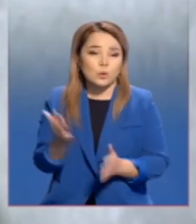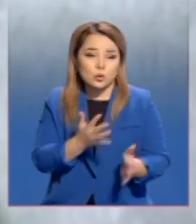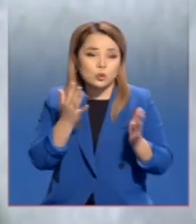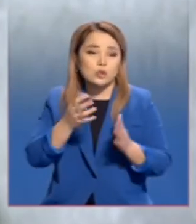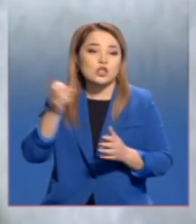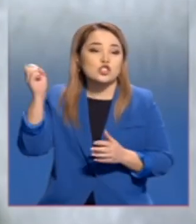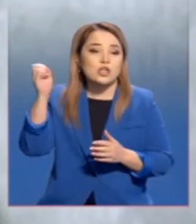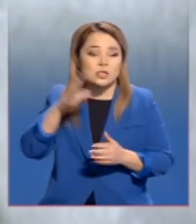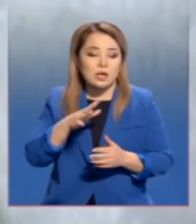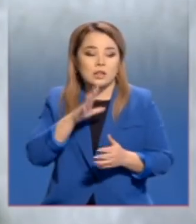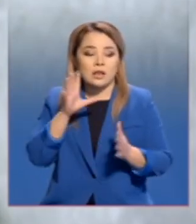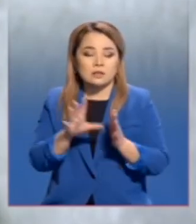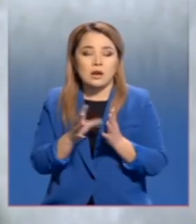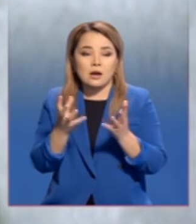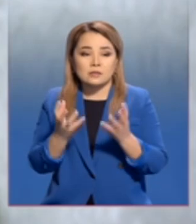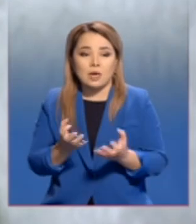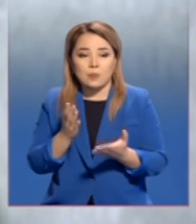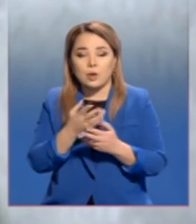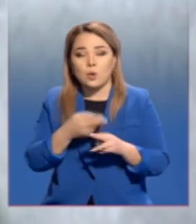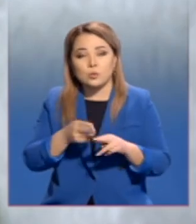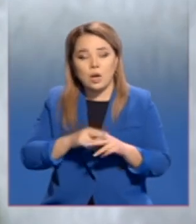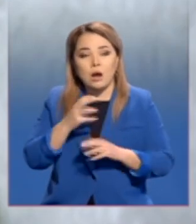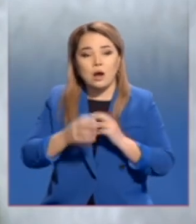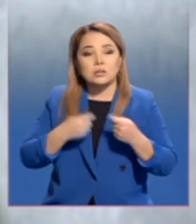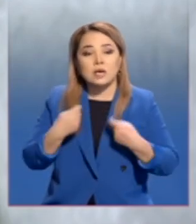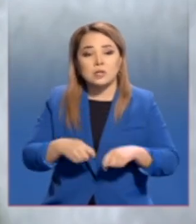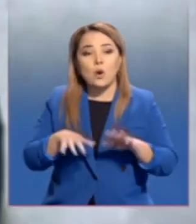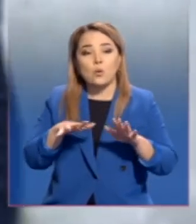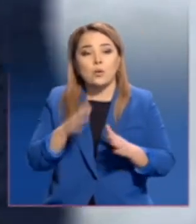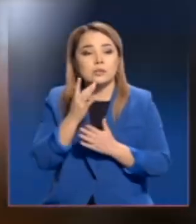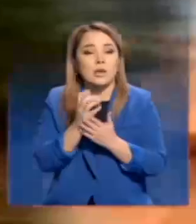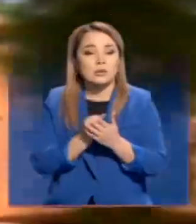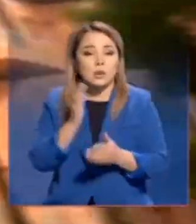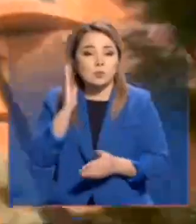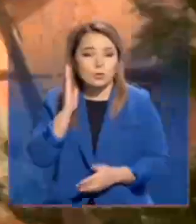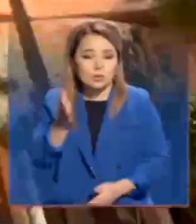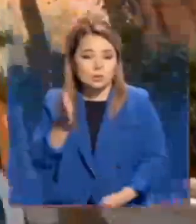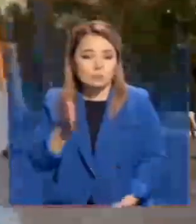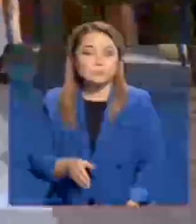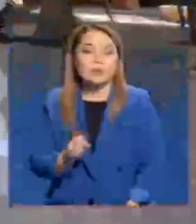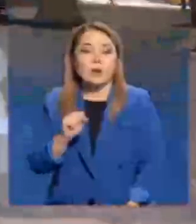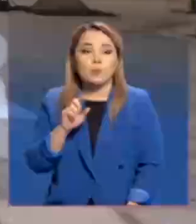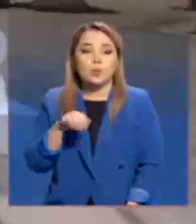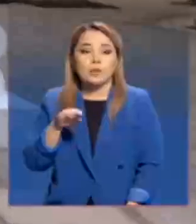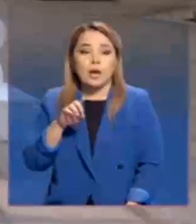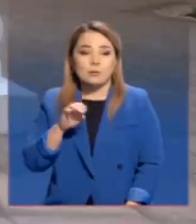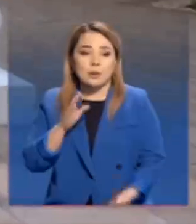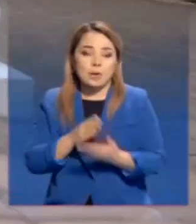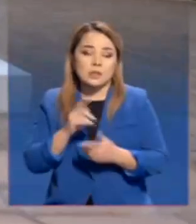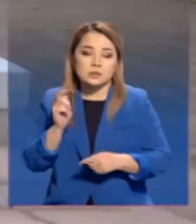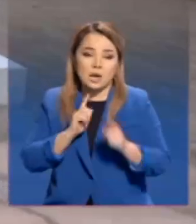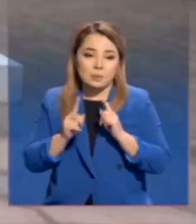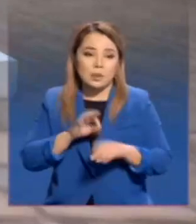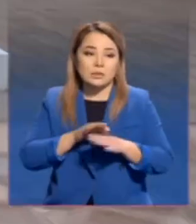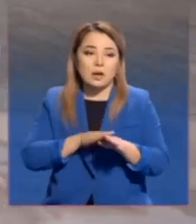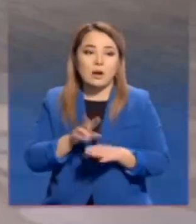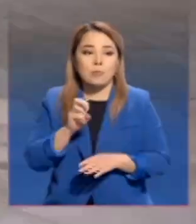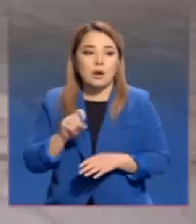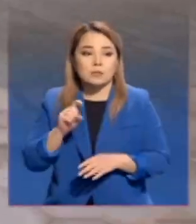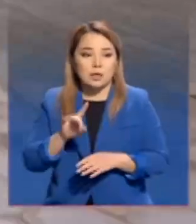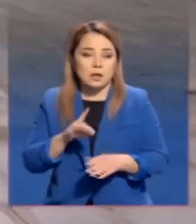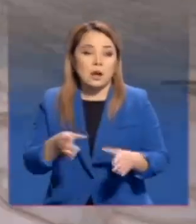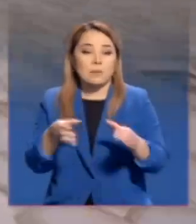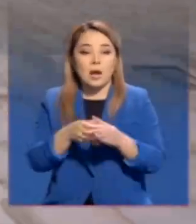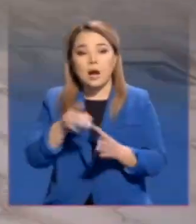табиғи көзінен қуат табатын болса, соғұрлым әлем нарығындағы орнын сақтап қалады. Абу-Дабидегі саммитті ұйымдастырған Маздар компаниясы